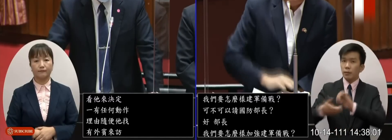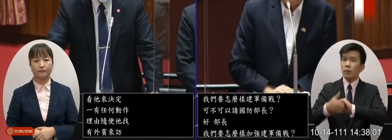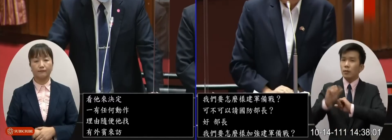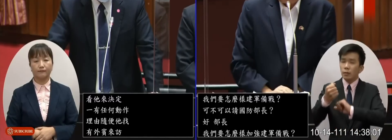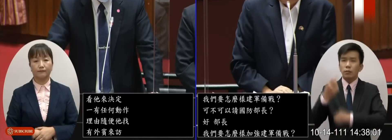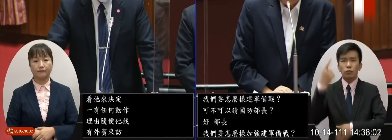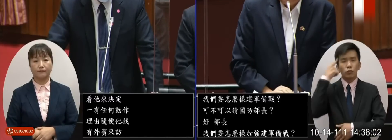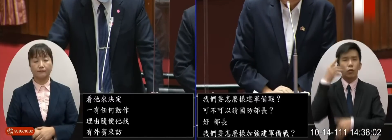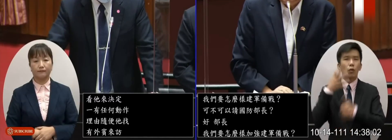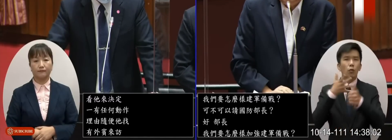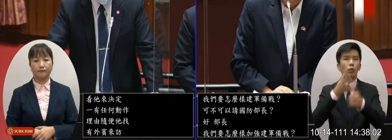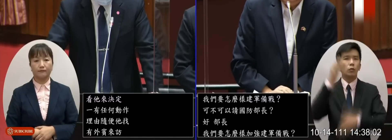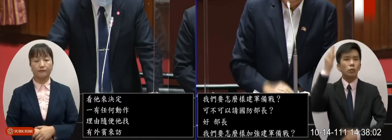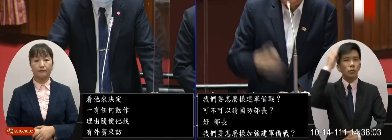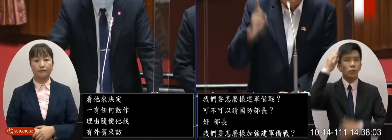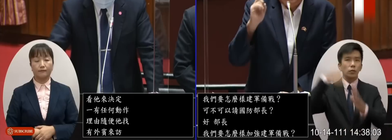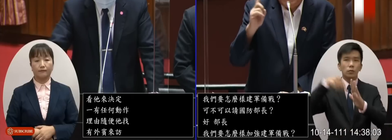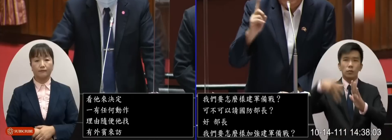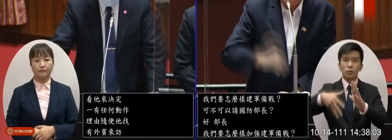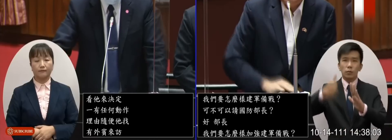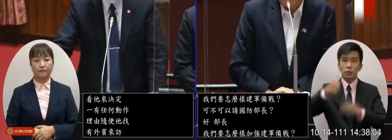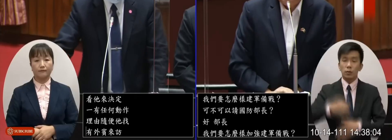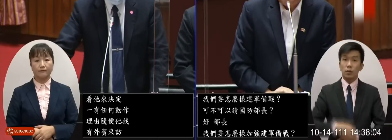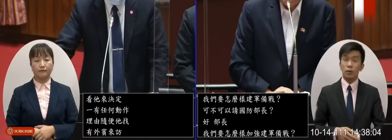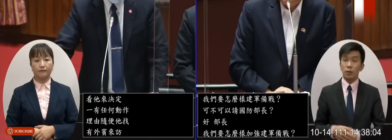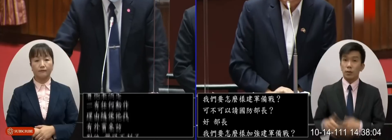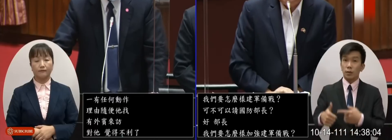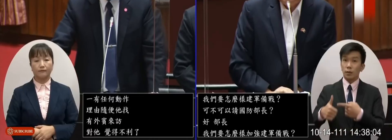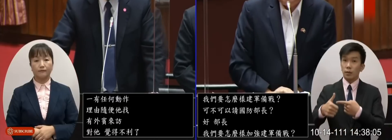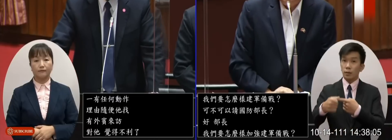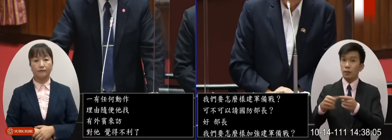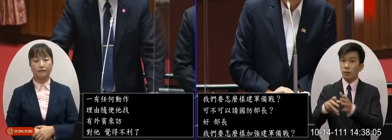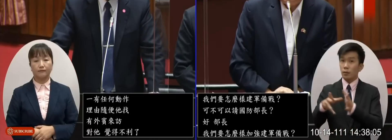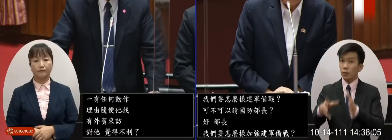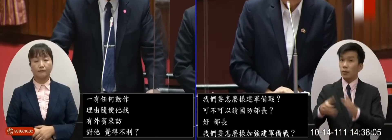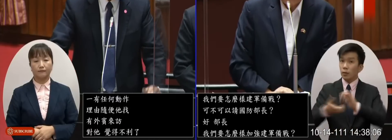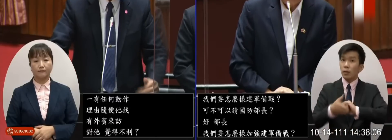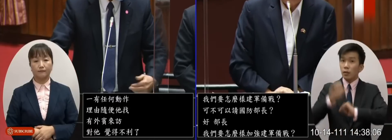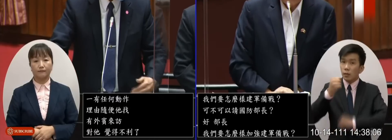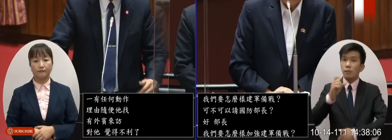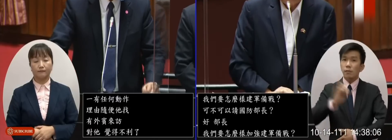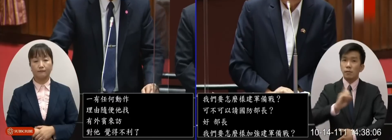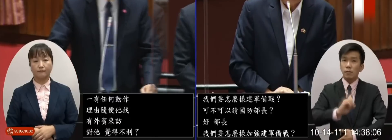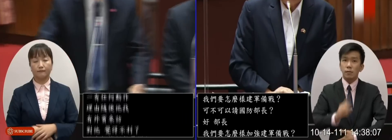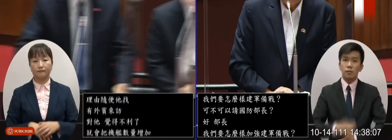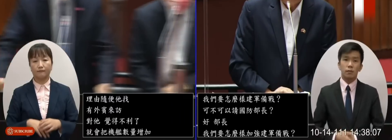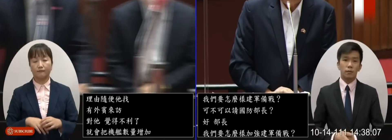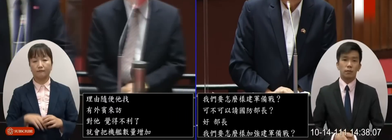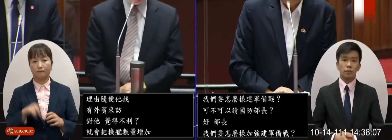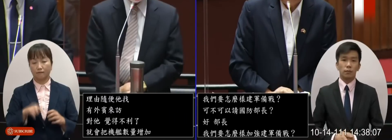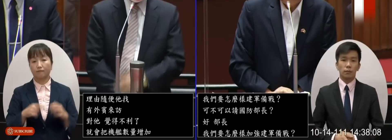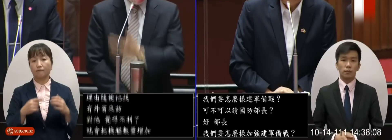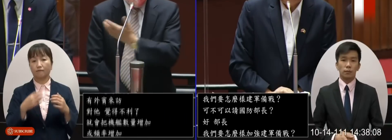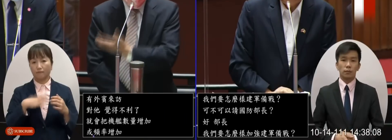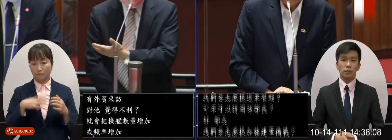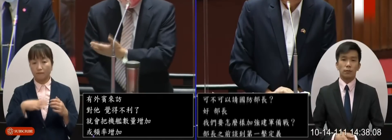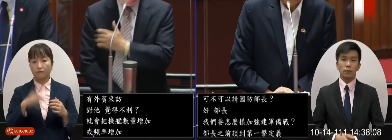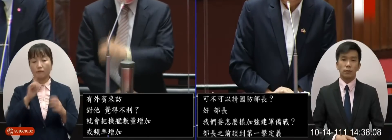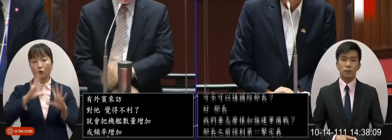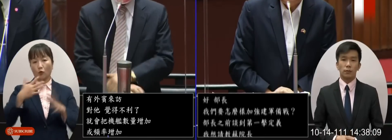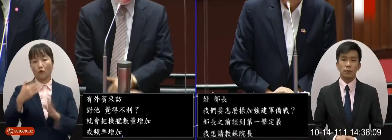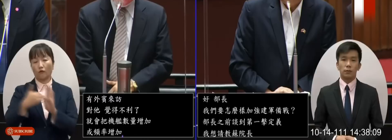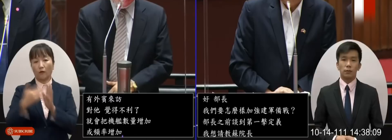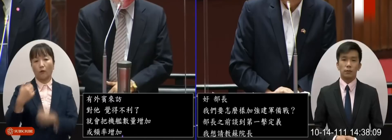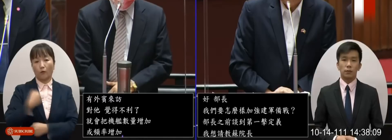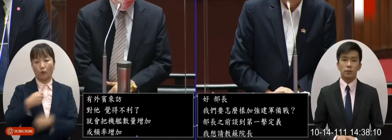教一下苏院长，你针对这个第一级的定义是什么？ 这个我们很清楚，国防部